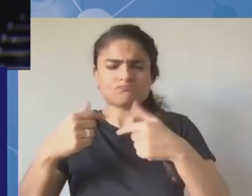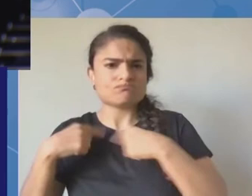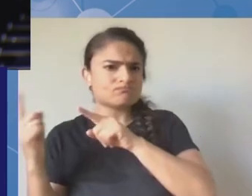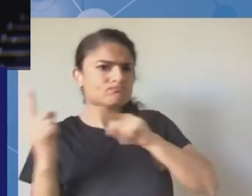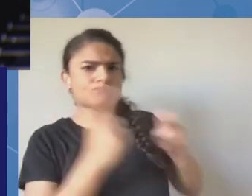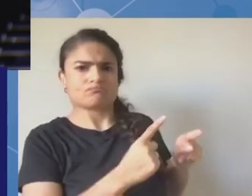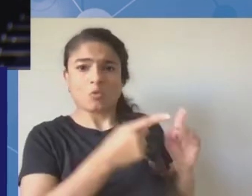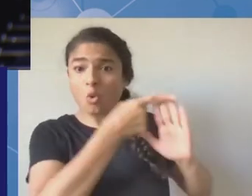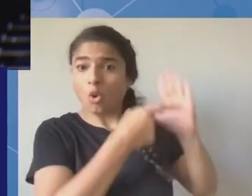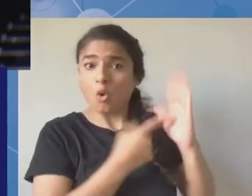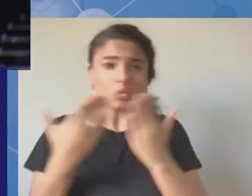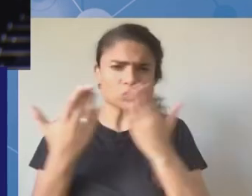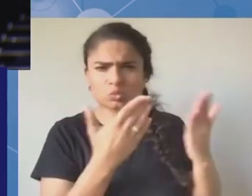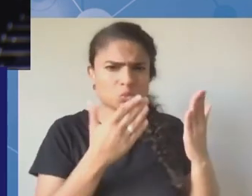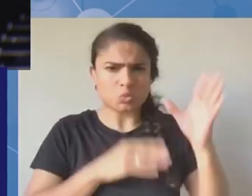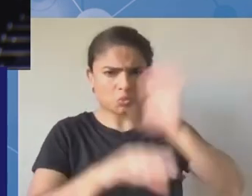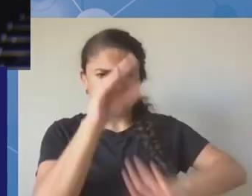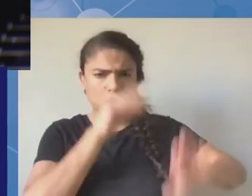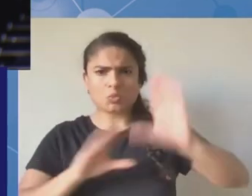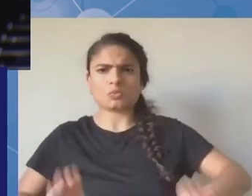الدراسة بعد عودتي إلى الجامعة،